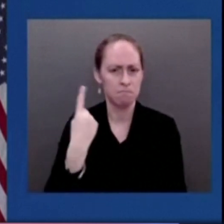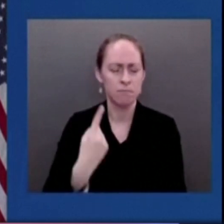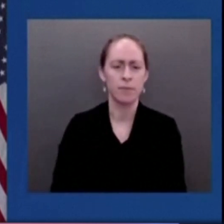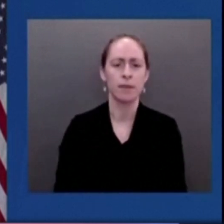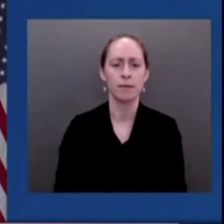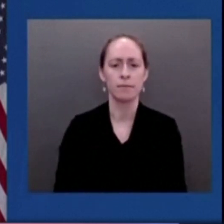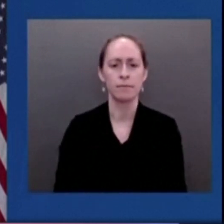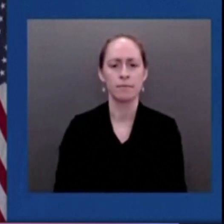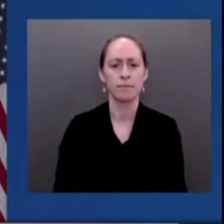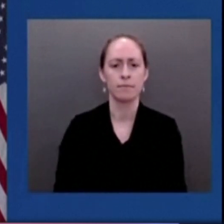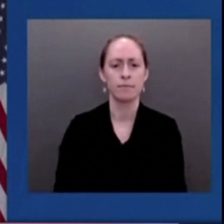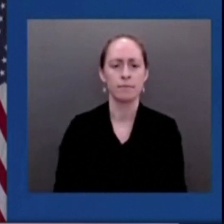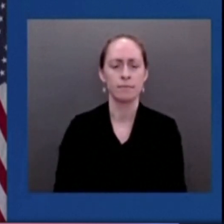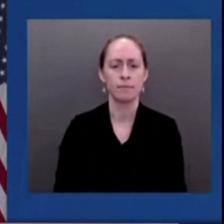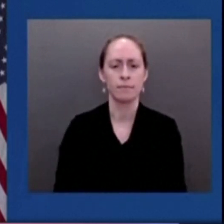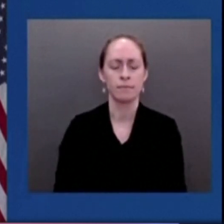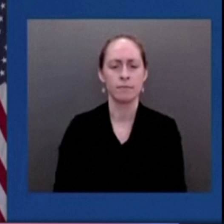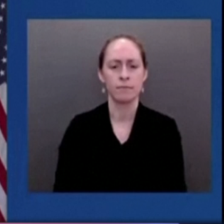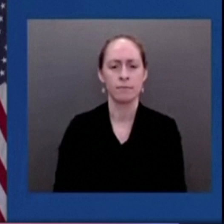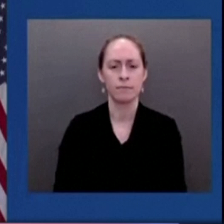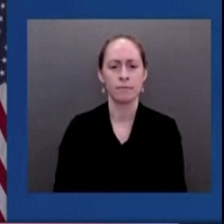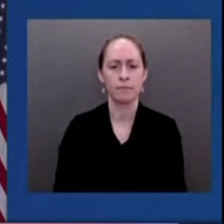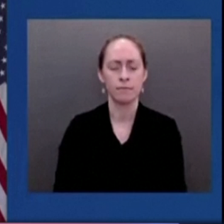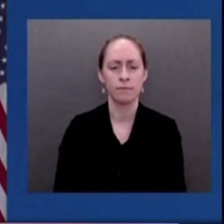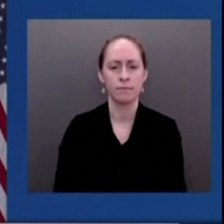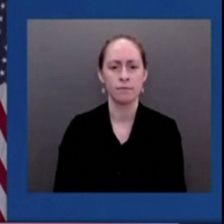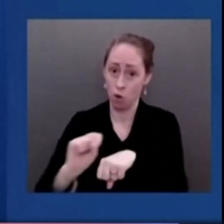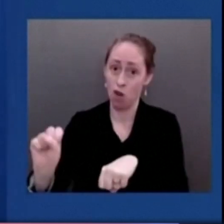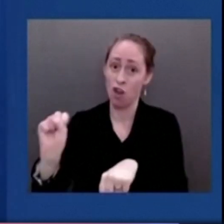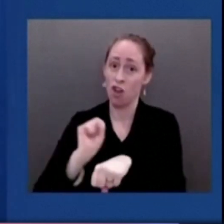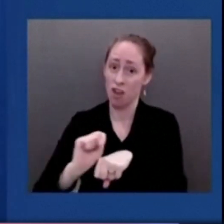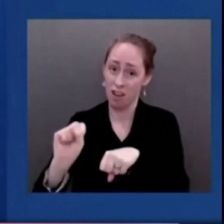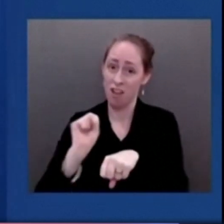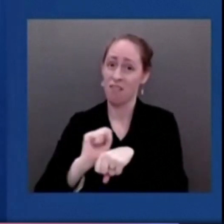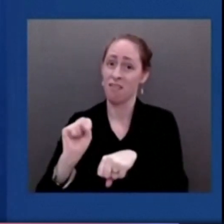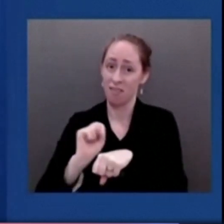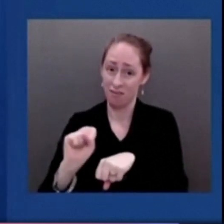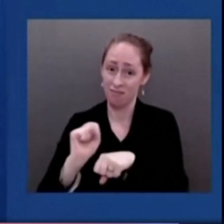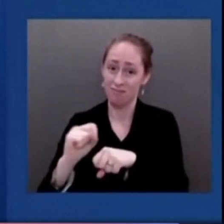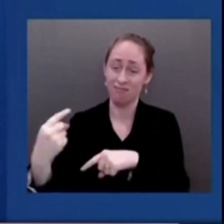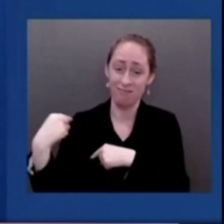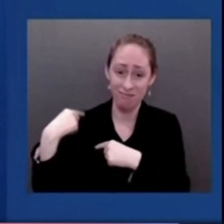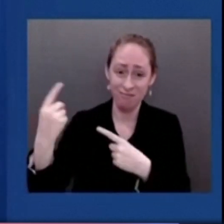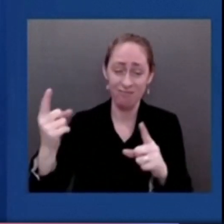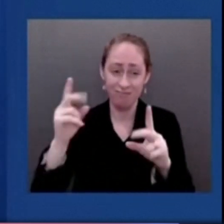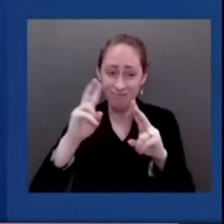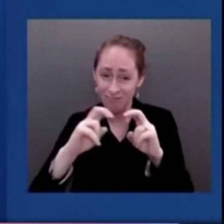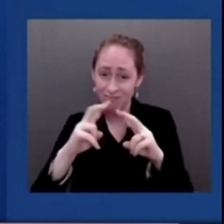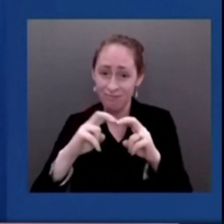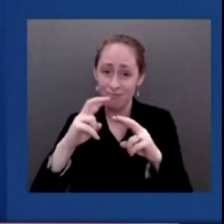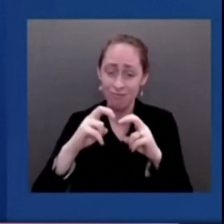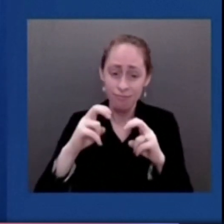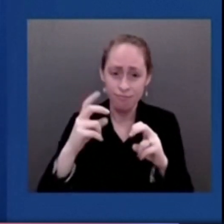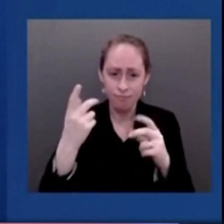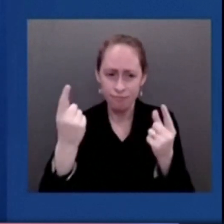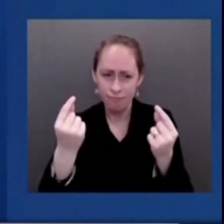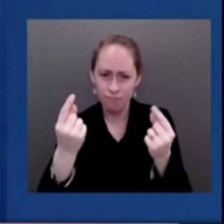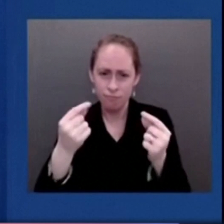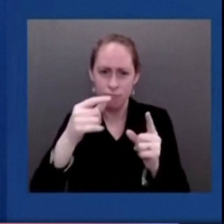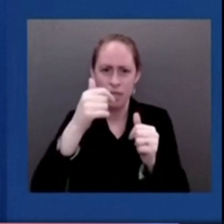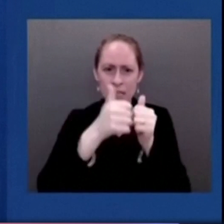ghi nhận hơn 500 trường hợp Em không biết ngay trên trong vòng 28 ngày trên 100.000 người dân